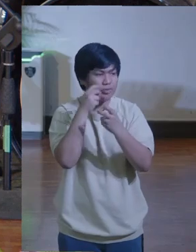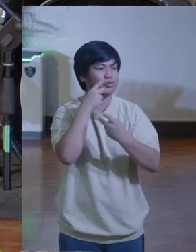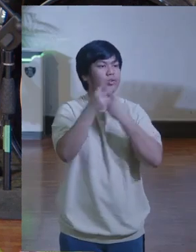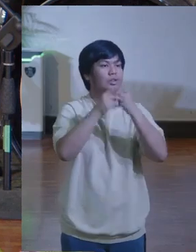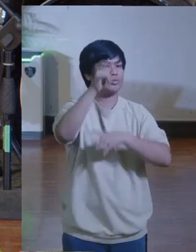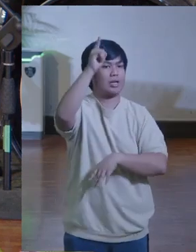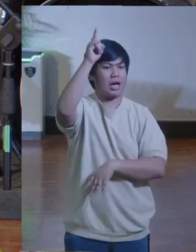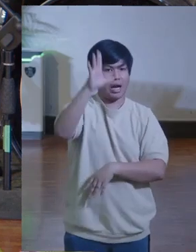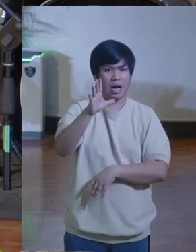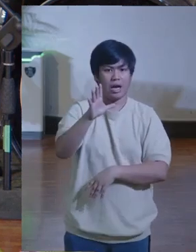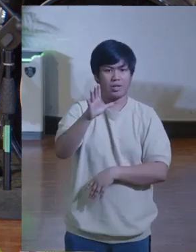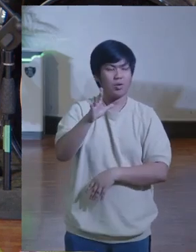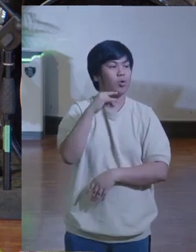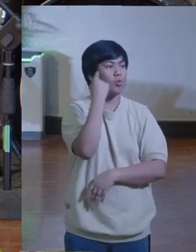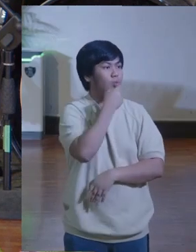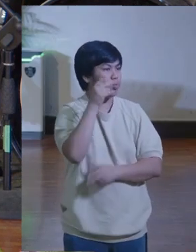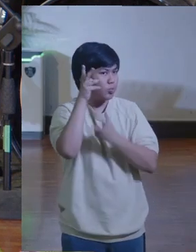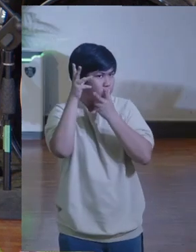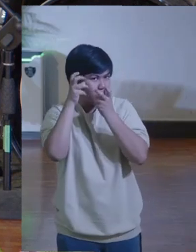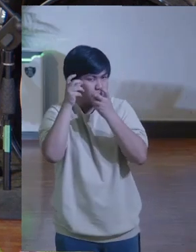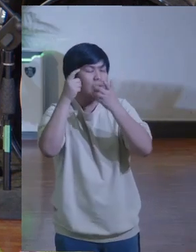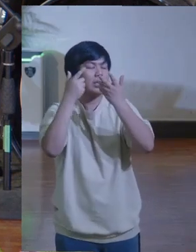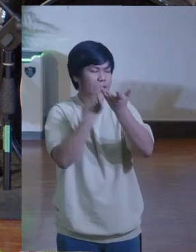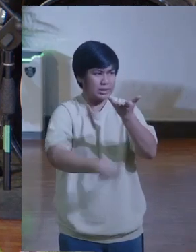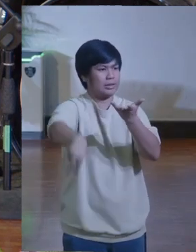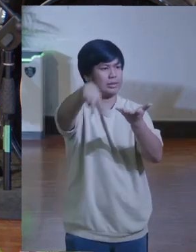God, and those who will hear will live.